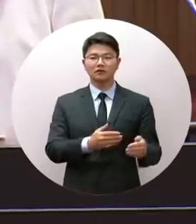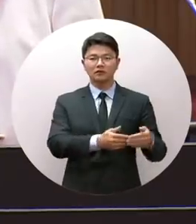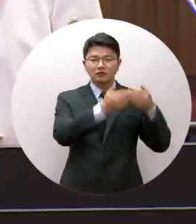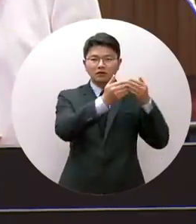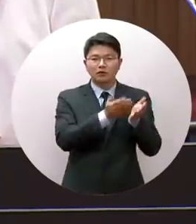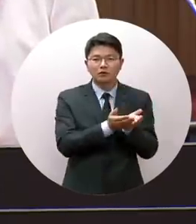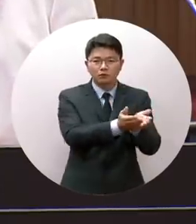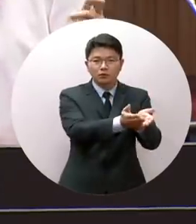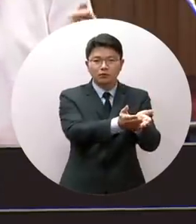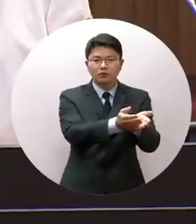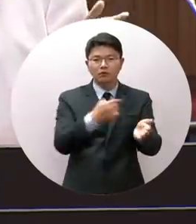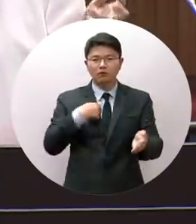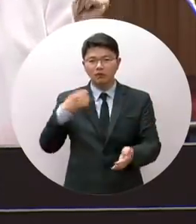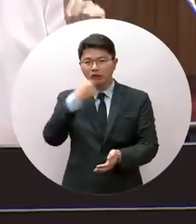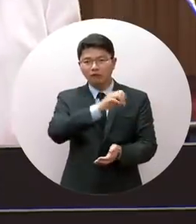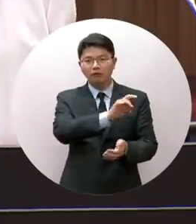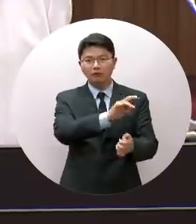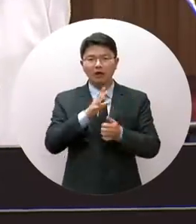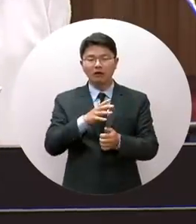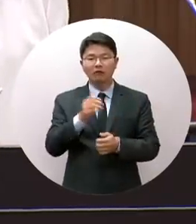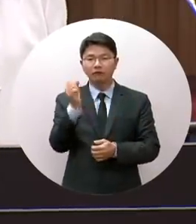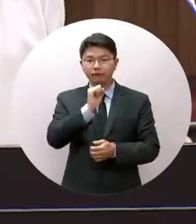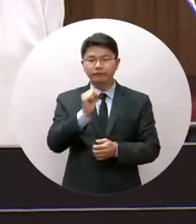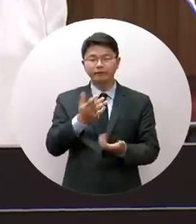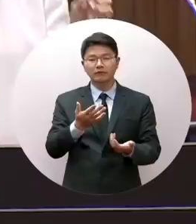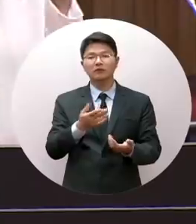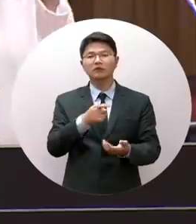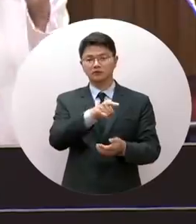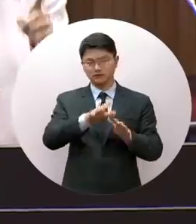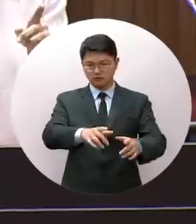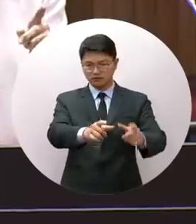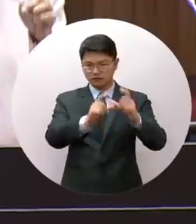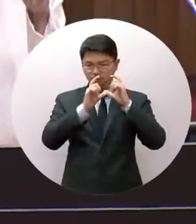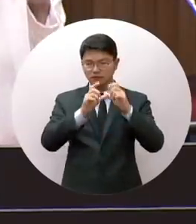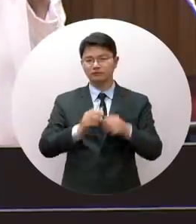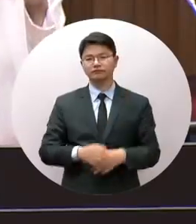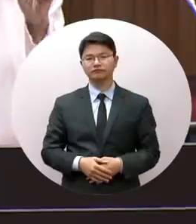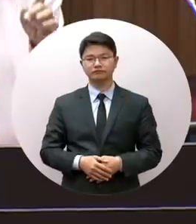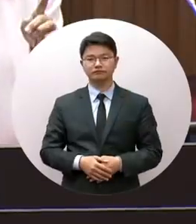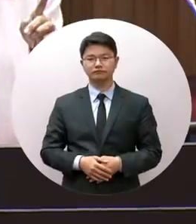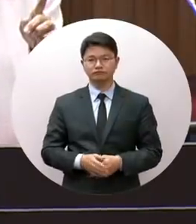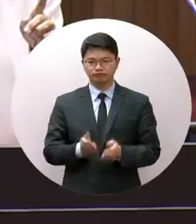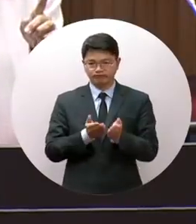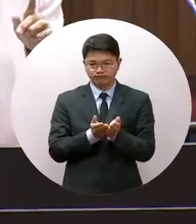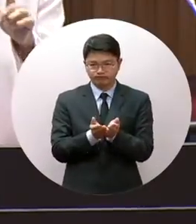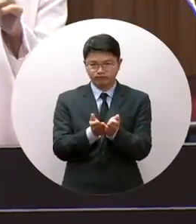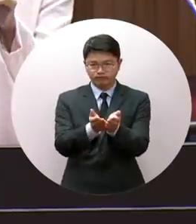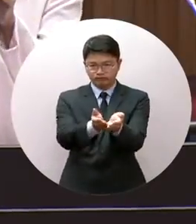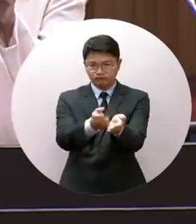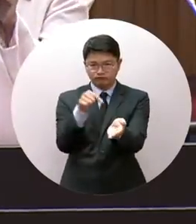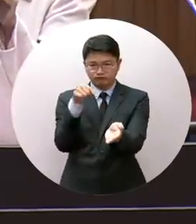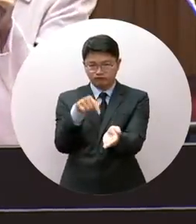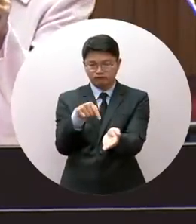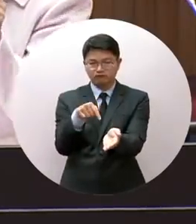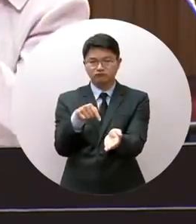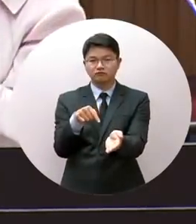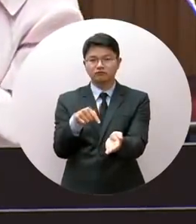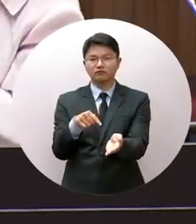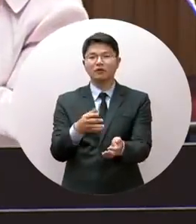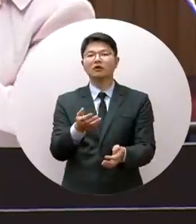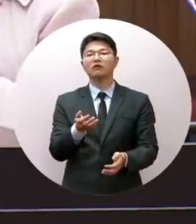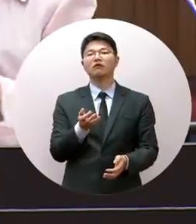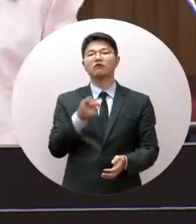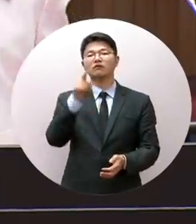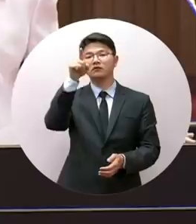船来，我的问题真的要你回答，你可以慢慢回答。 好， 其实 船，这青菜一台